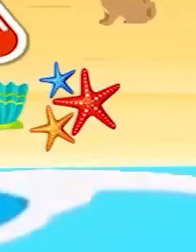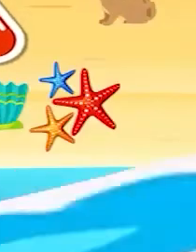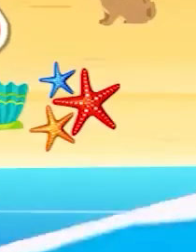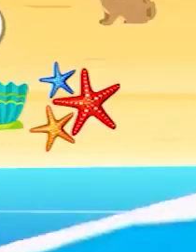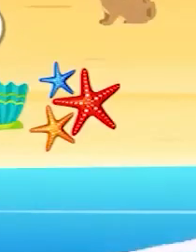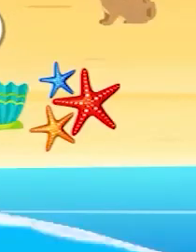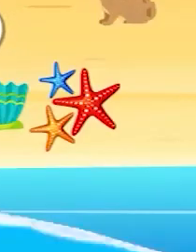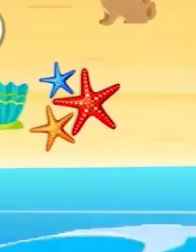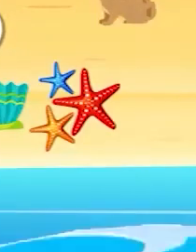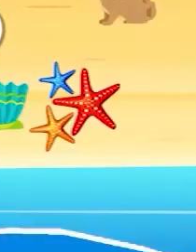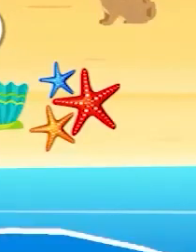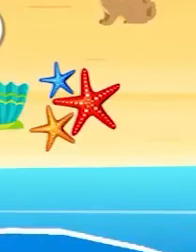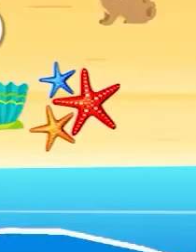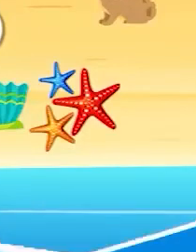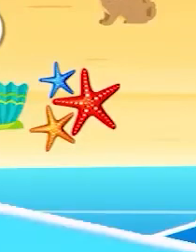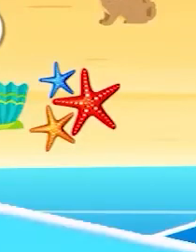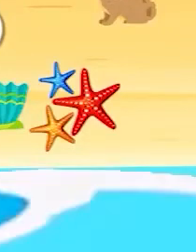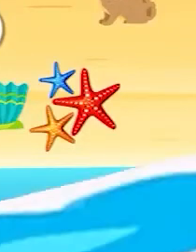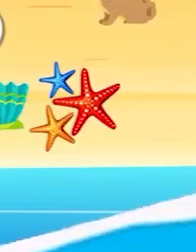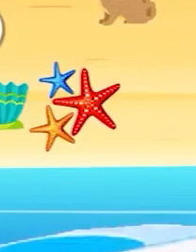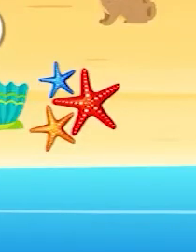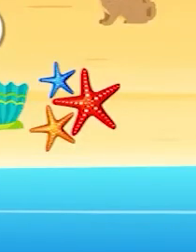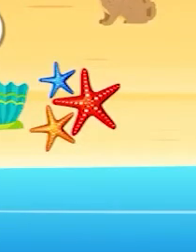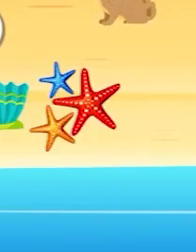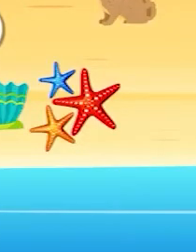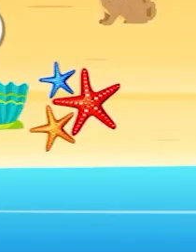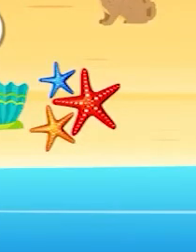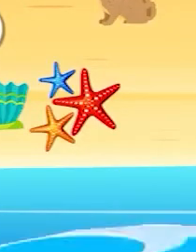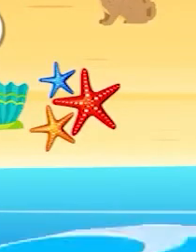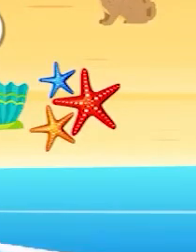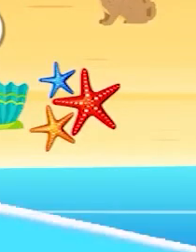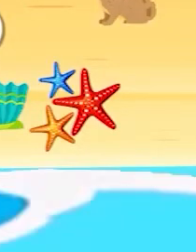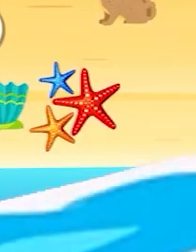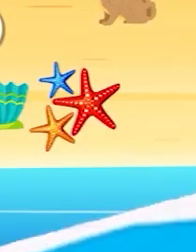The adventures of Shen and Sha.